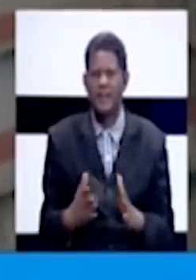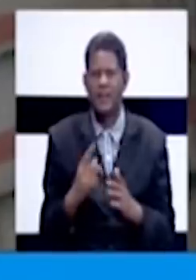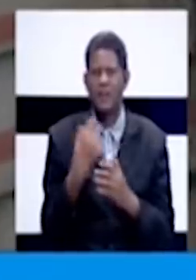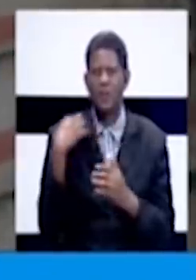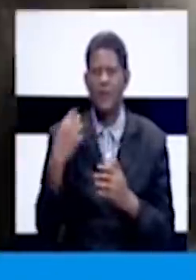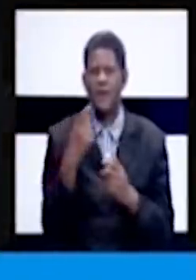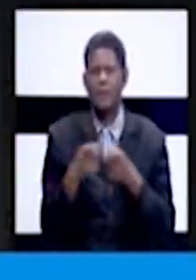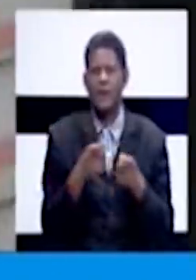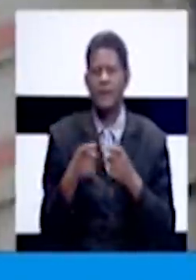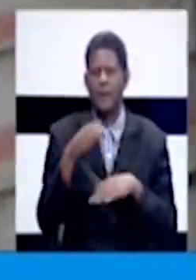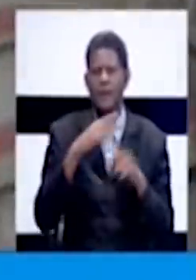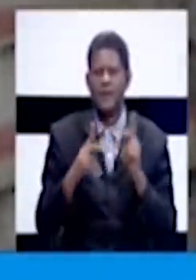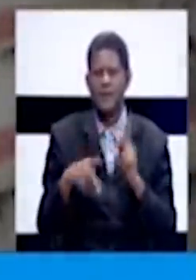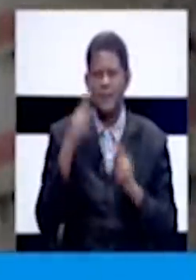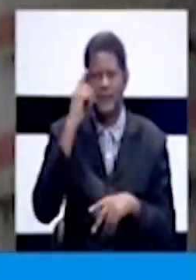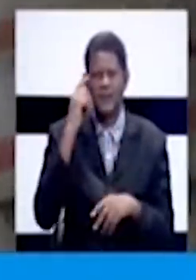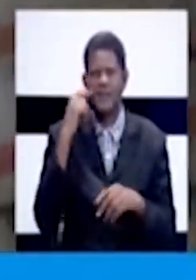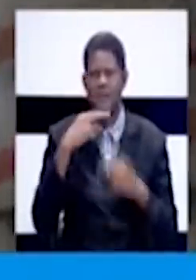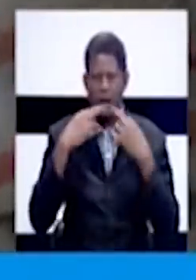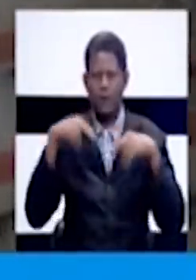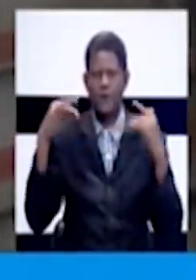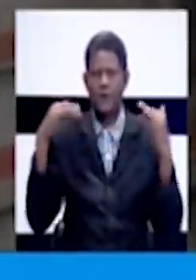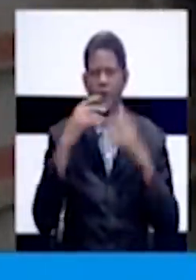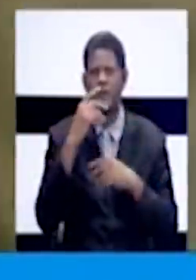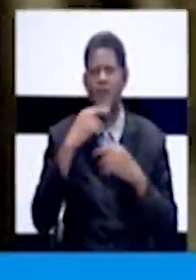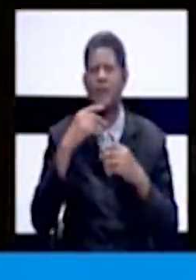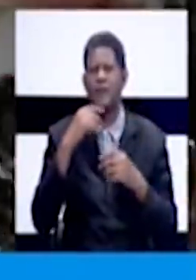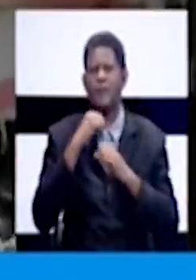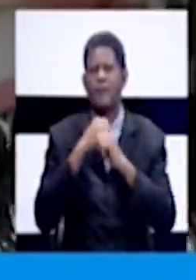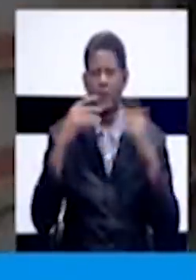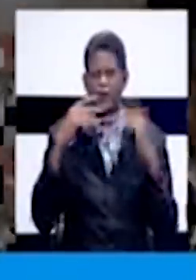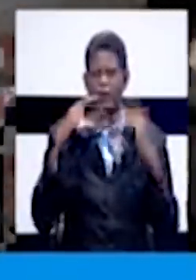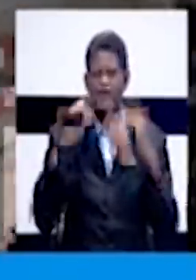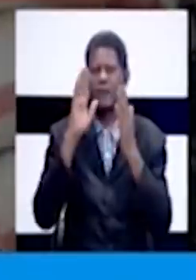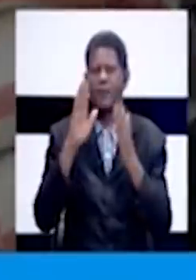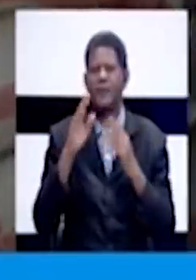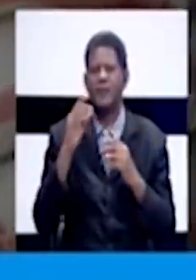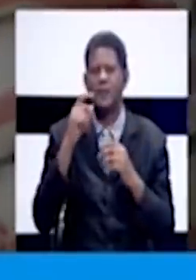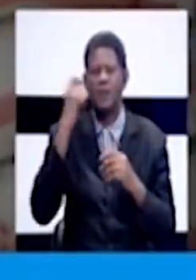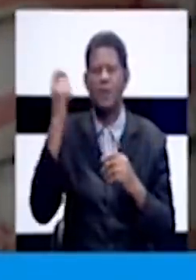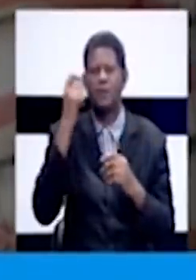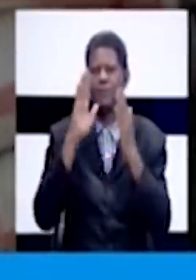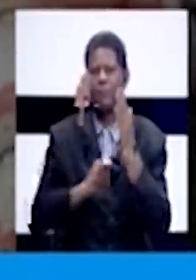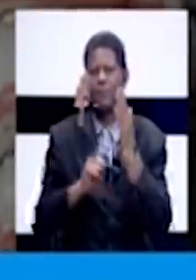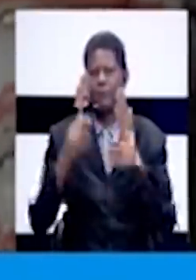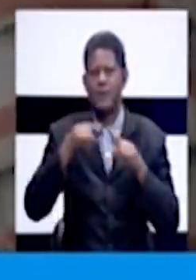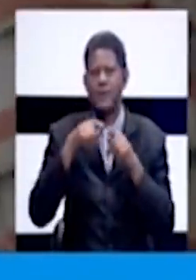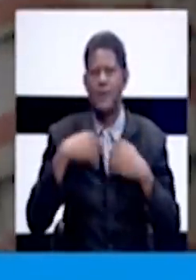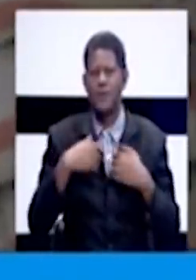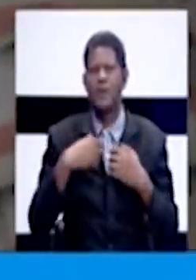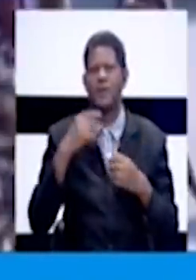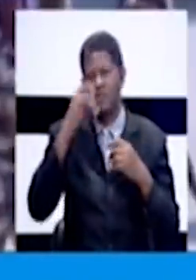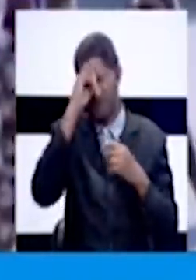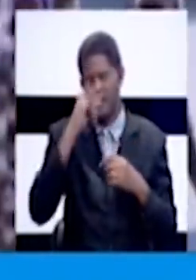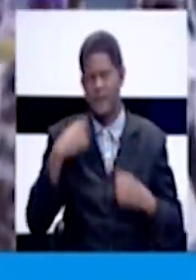أملاختي أبا لعلى هزب تقراي زتأوجه خيناتنا ممكات أبا استفلا ليو الجمارات أنت أبارق عاوت يمزقب نزلو جقنا